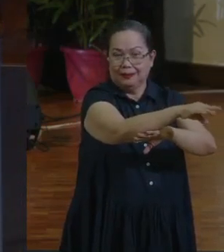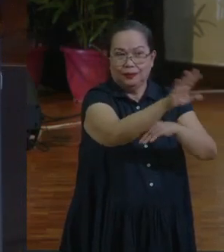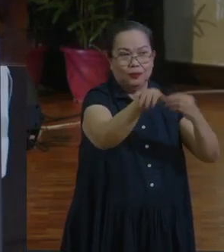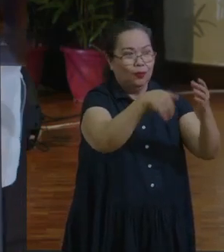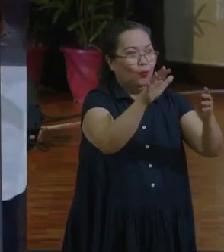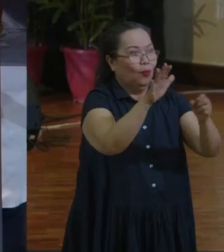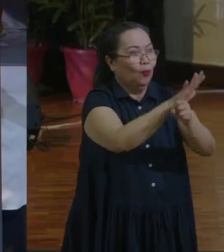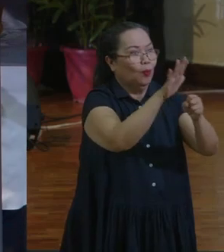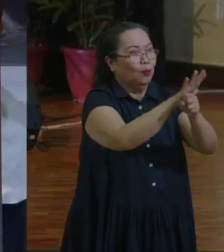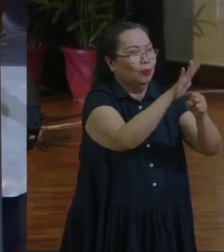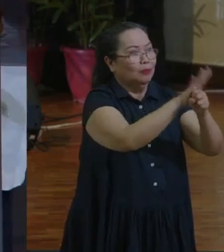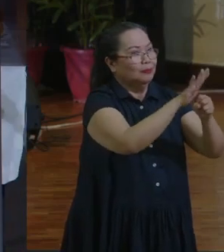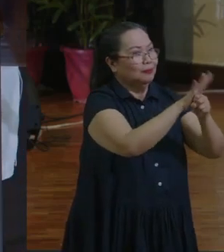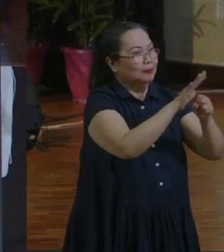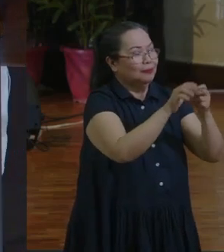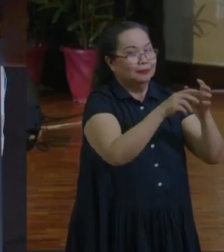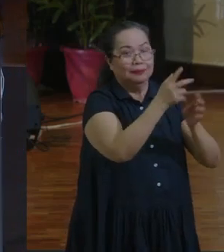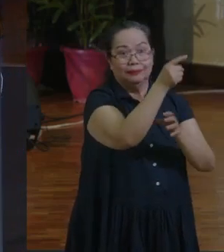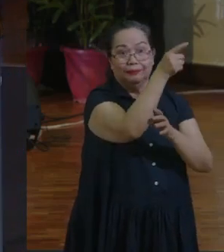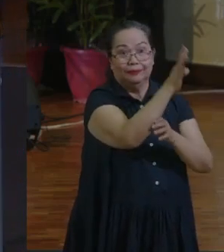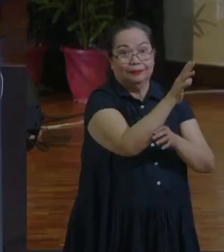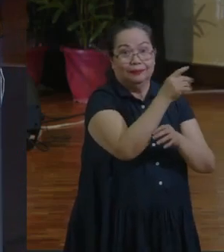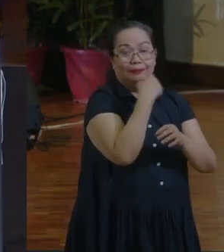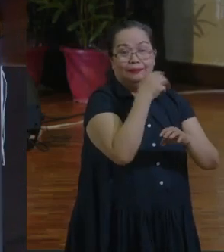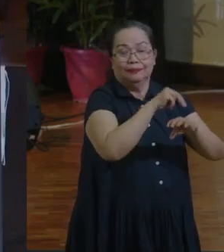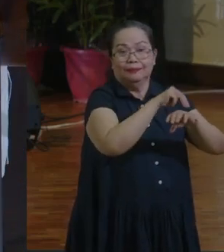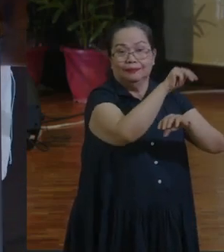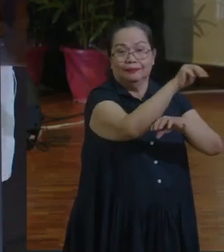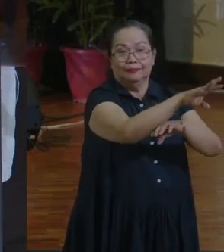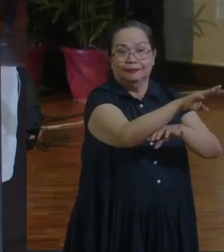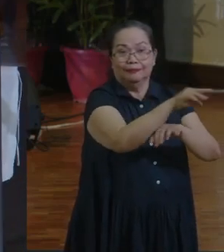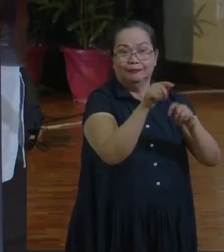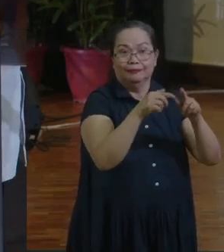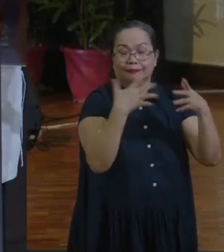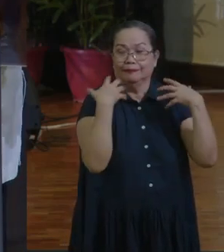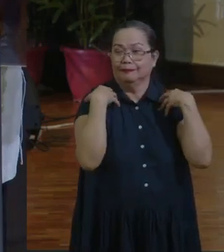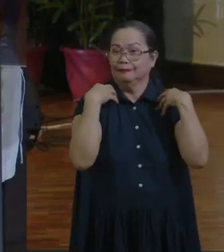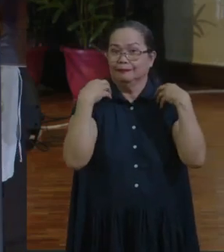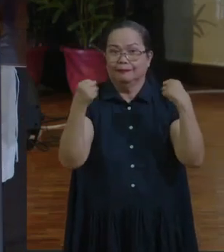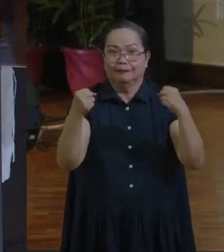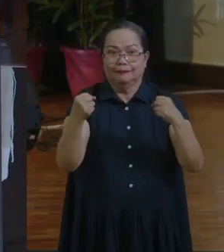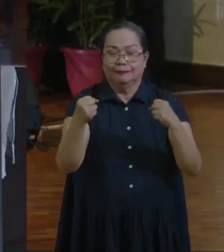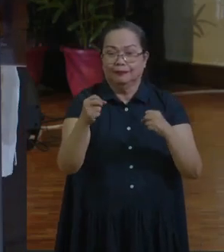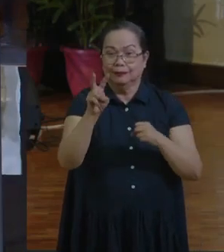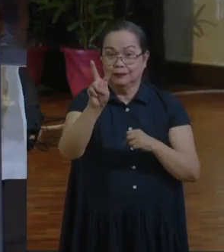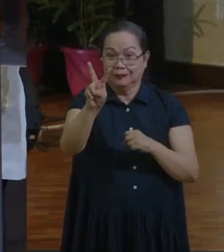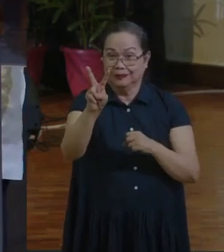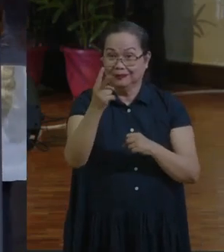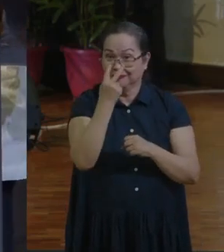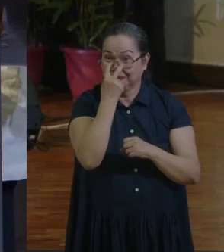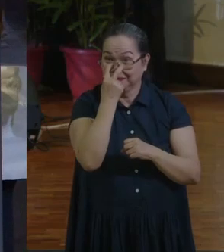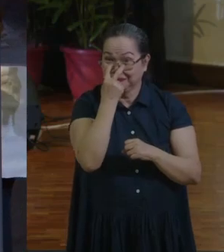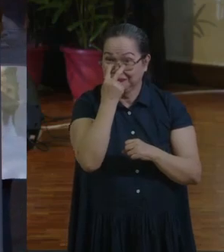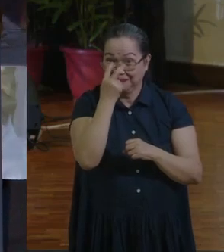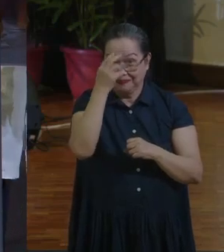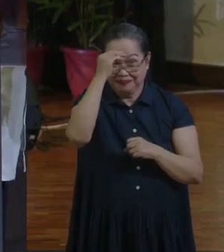mga mapaghimalang gawain ng ating Panginoon. Ang pagpapagaling sa dalawang bulag na lalaki,